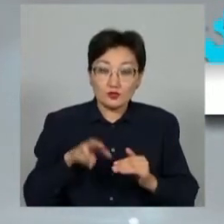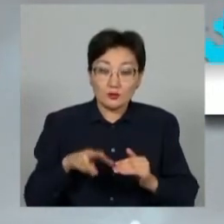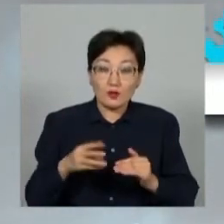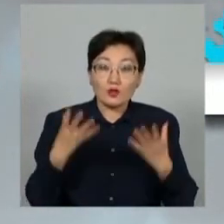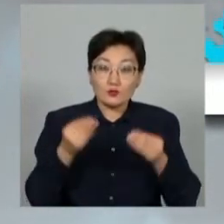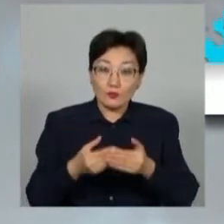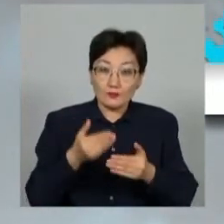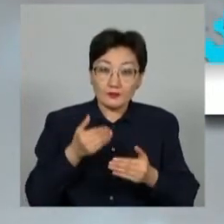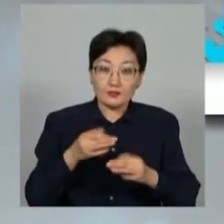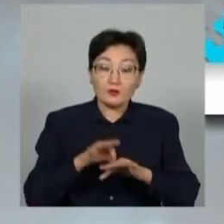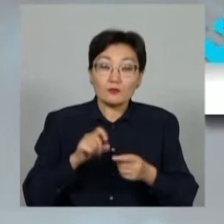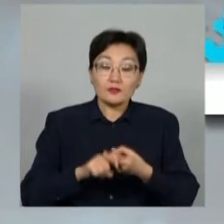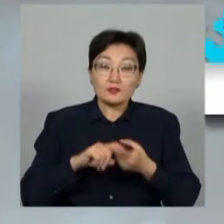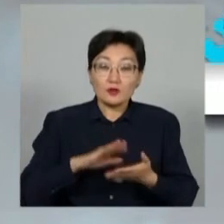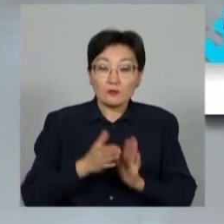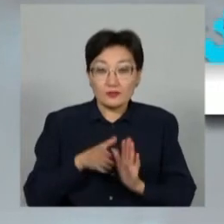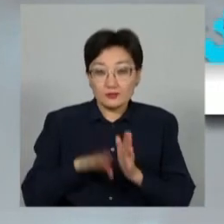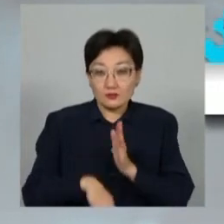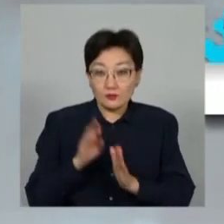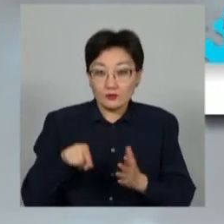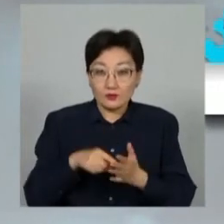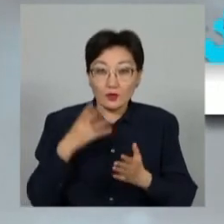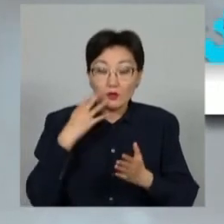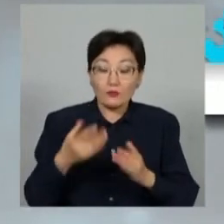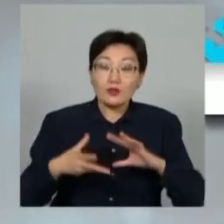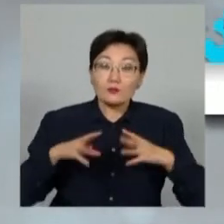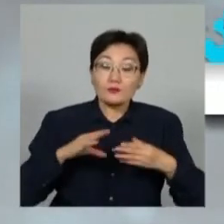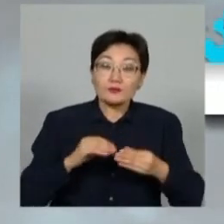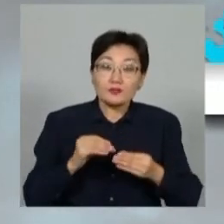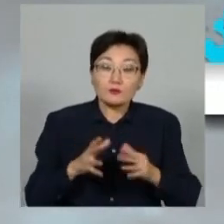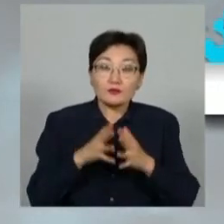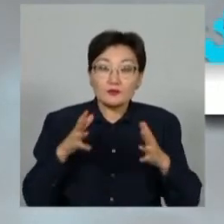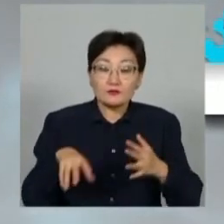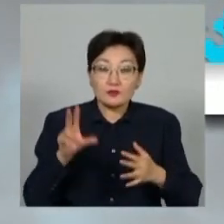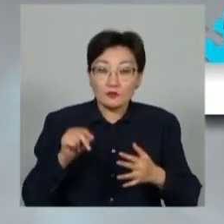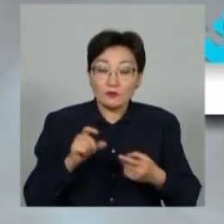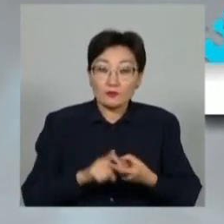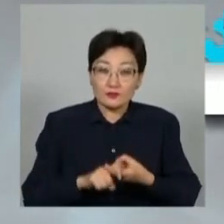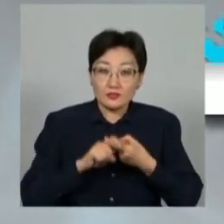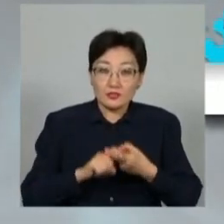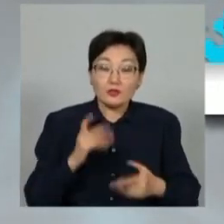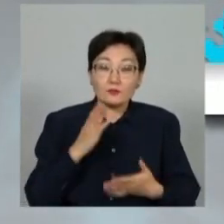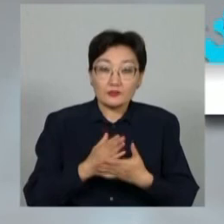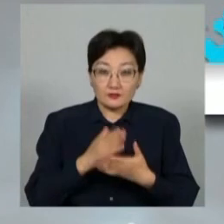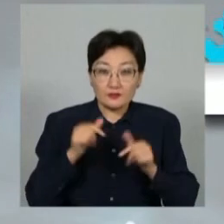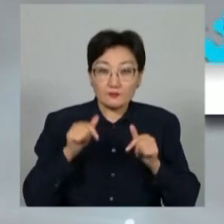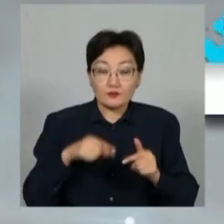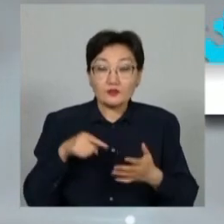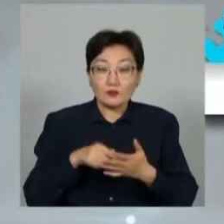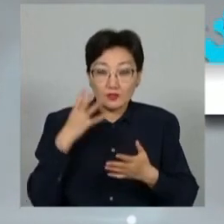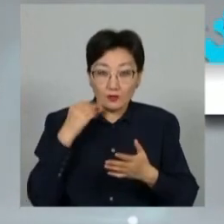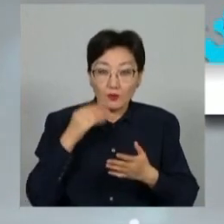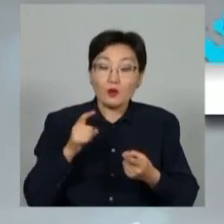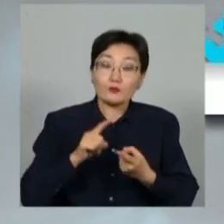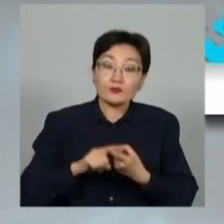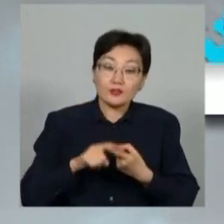днем ранее. Эпидситуация улучшается и в Алматы. Но на общем фоне наибольшее количество зараженных наблюдается именно в мегаполисе.